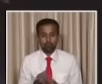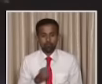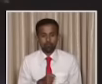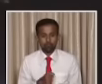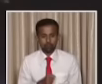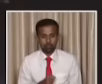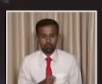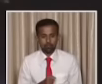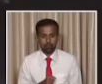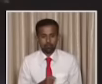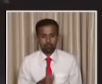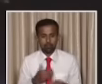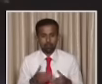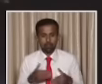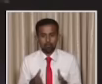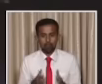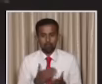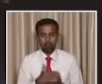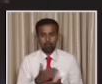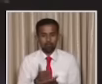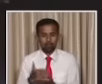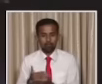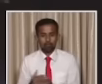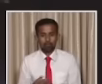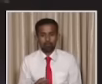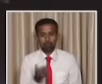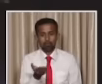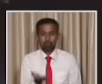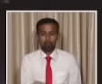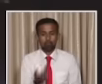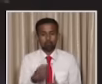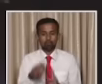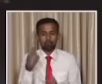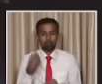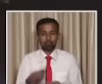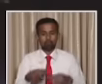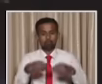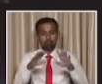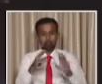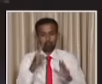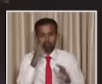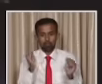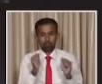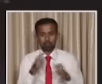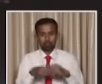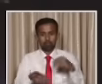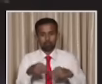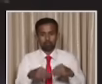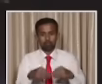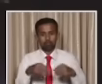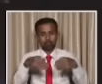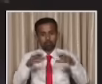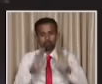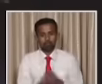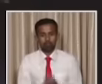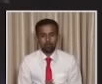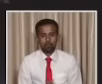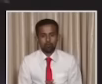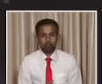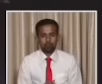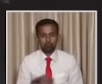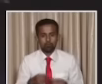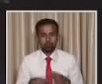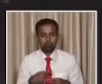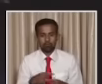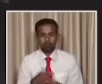ආණ්ඩුවෙත් කැබිනට් එක වෙන් කරනකොට ඇමතුමාට උඹ වැඩේ ගොඩ දාගනින් කියලා දෙනවා නුවරඑළියේ ඡන්ද ටික වෙනුවෙන් සම් මේ සම්ප්‍රදාය